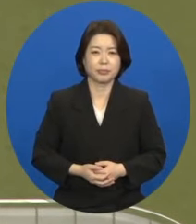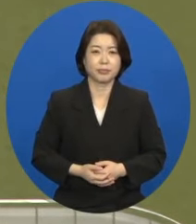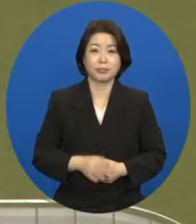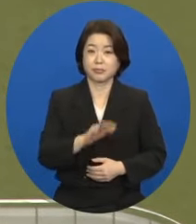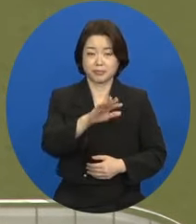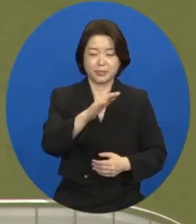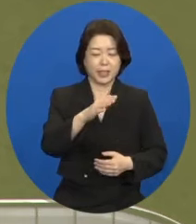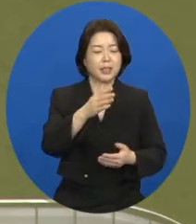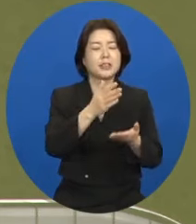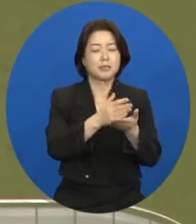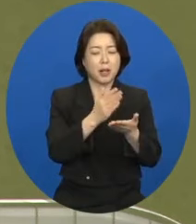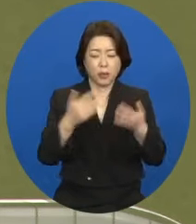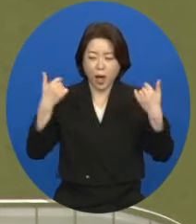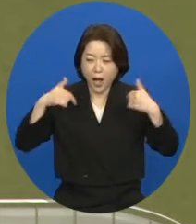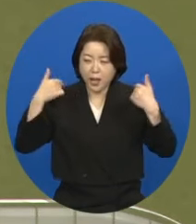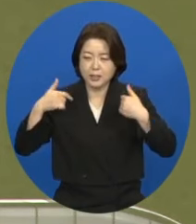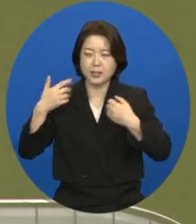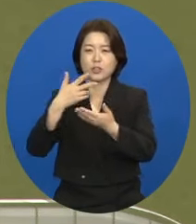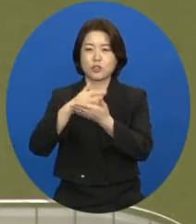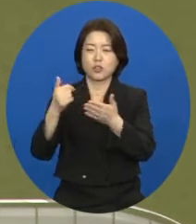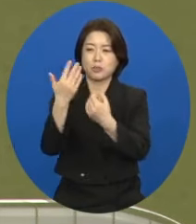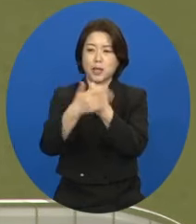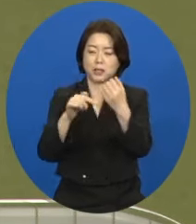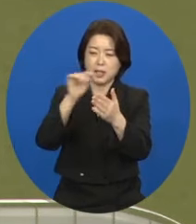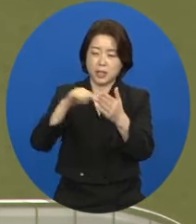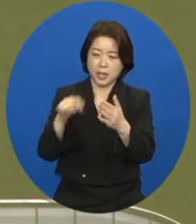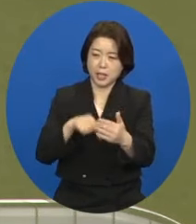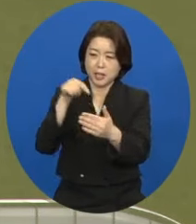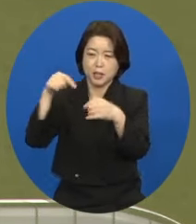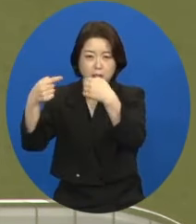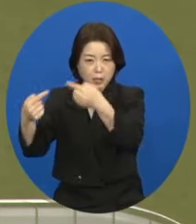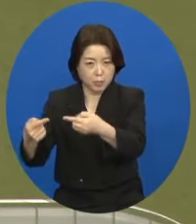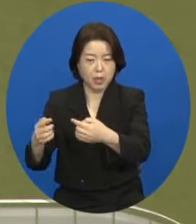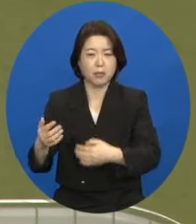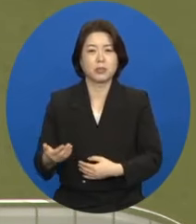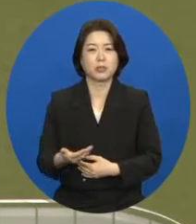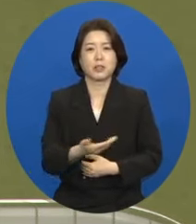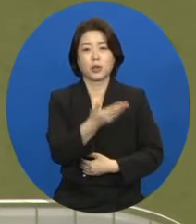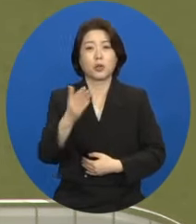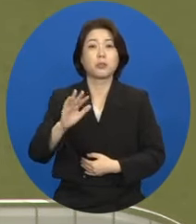날마다 주님의 그 은혜 안에 머무는 여러분 되시기를 축복합니다.